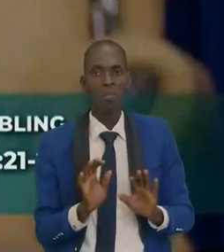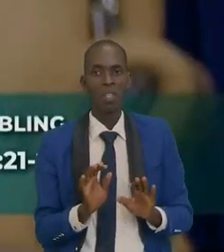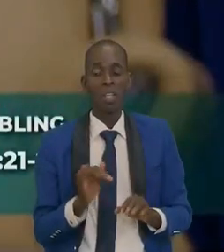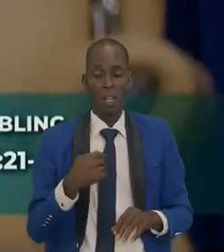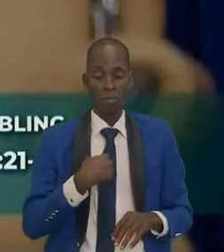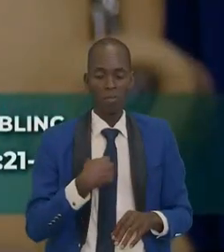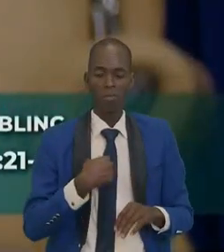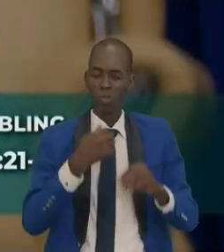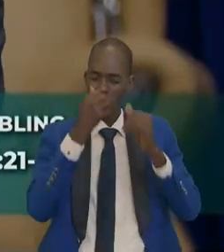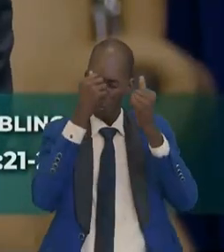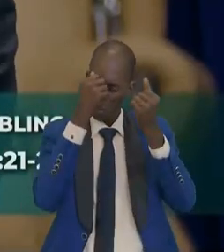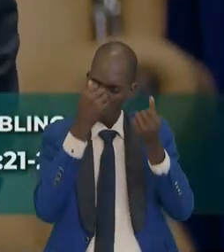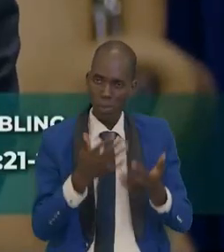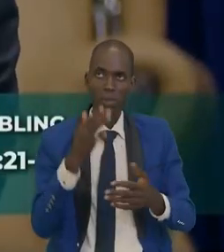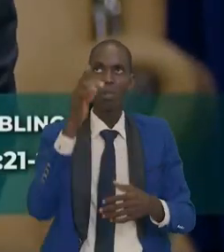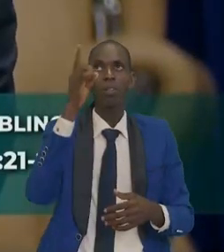j'obéis à Dieu.